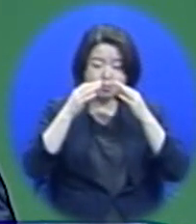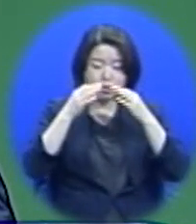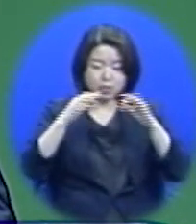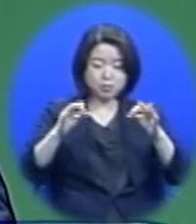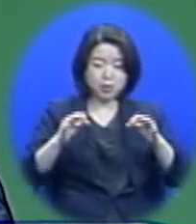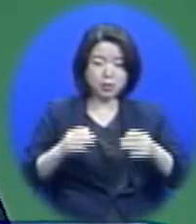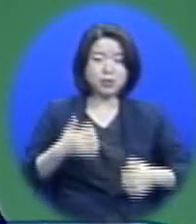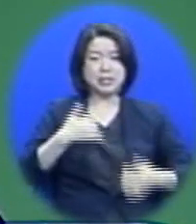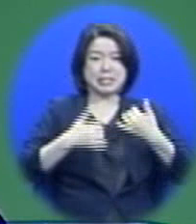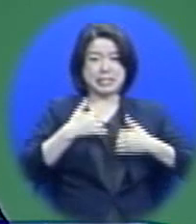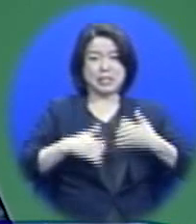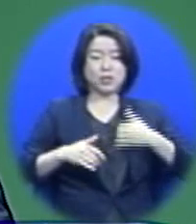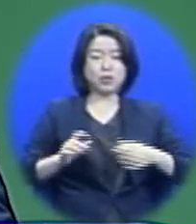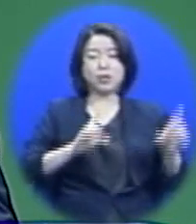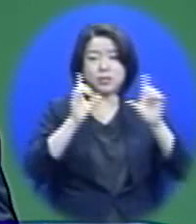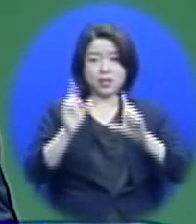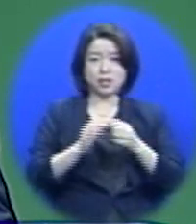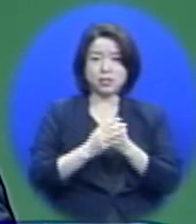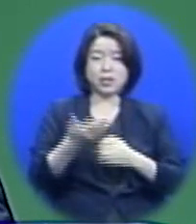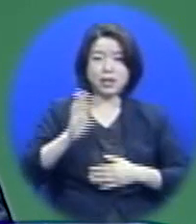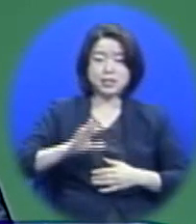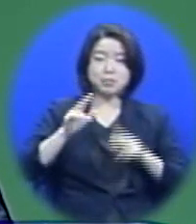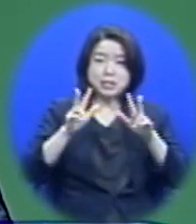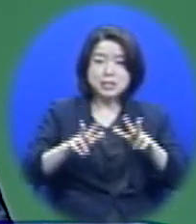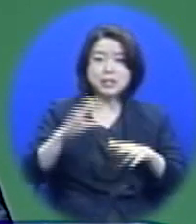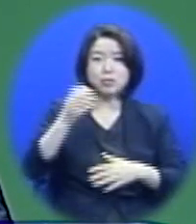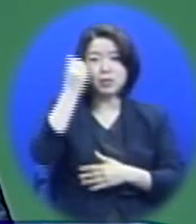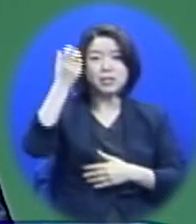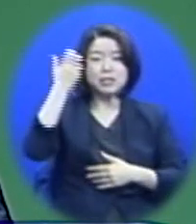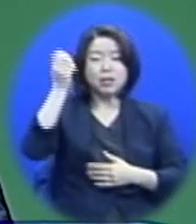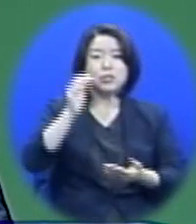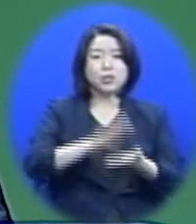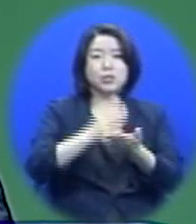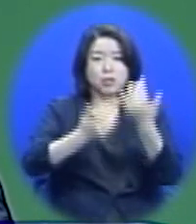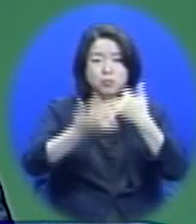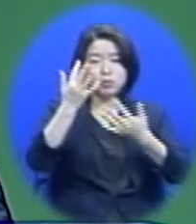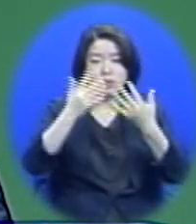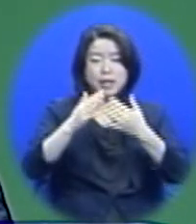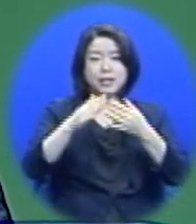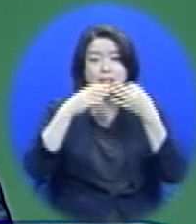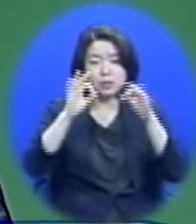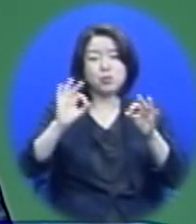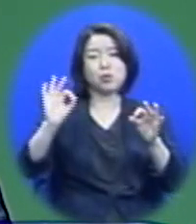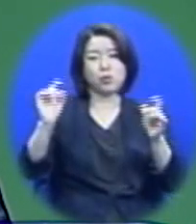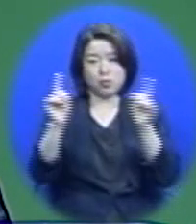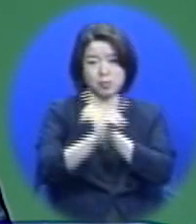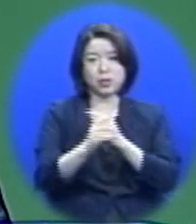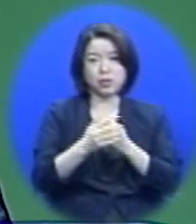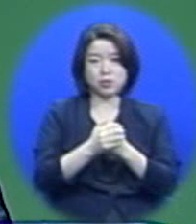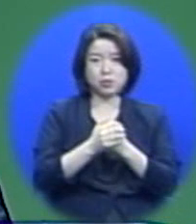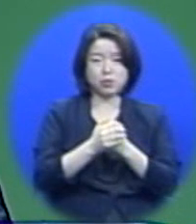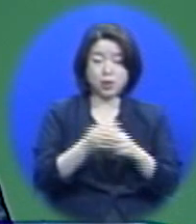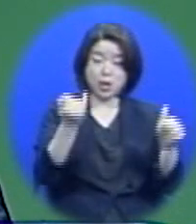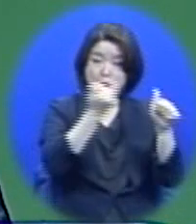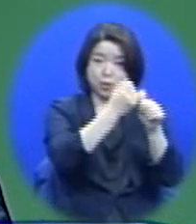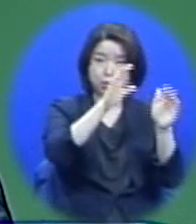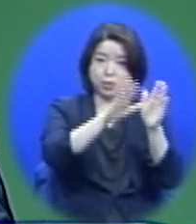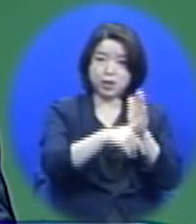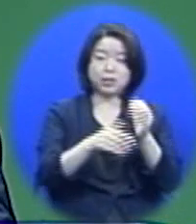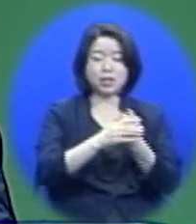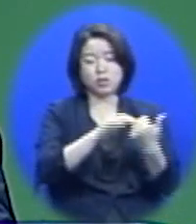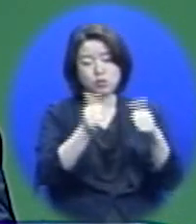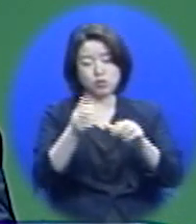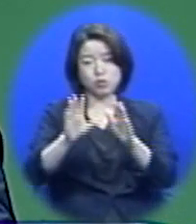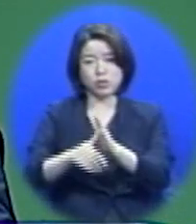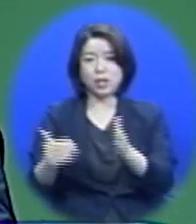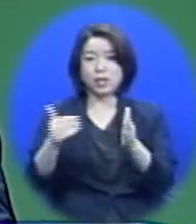살았습니다. 지금은 성령이 불타는 금요일이 되었습니다. 결혼할 때 죽을 때까지 교회 다니겠다고 약속하였기에 주일